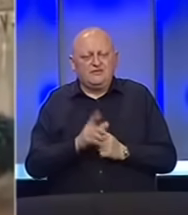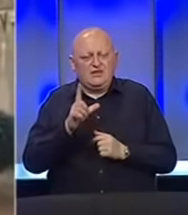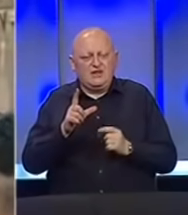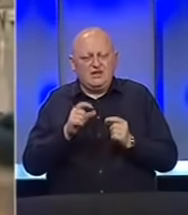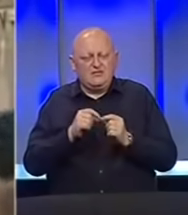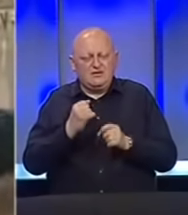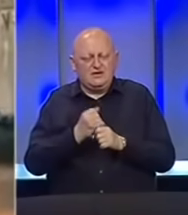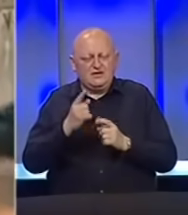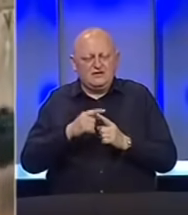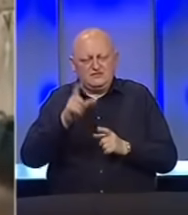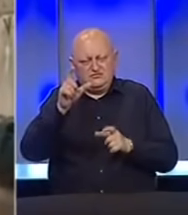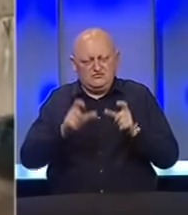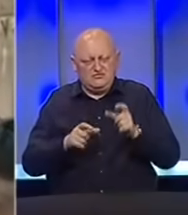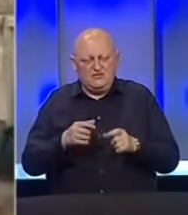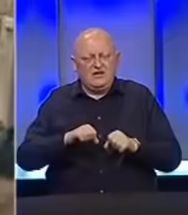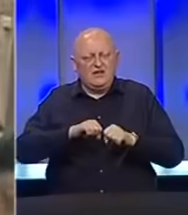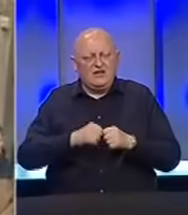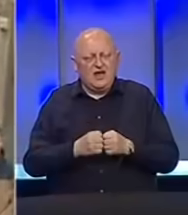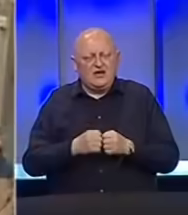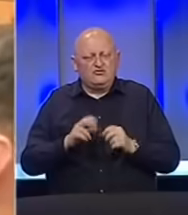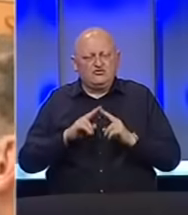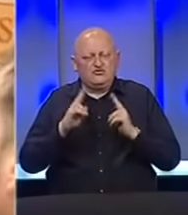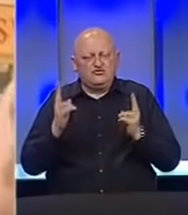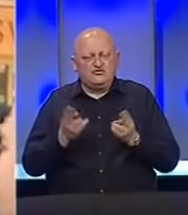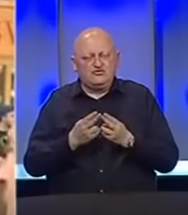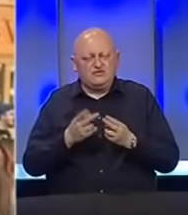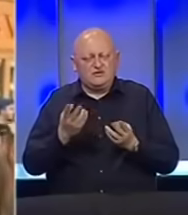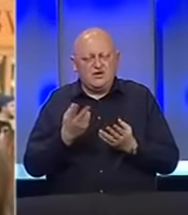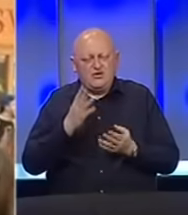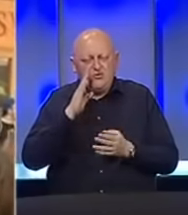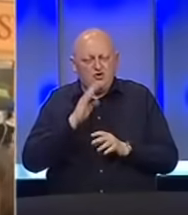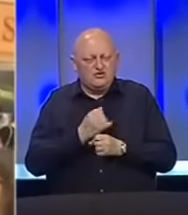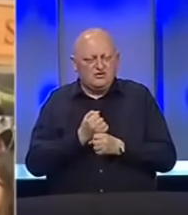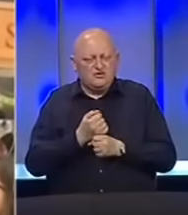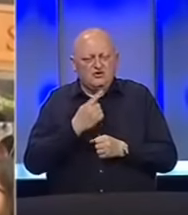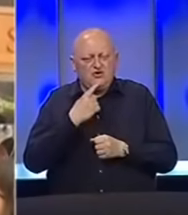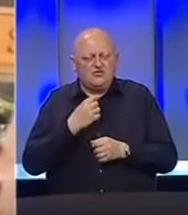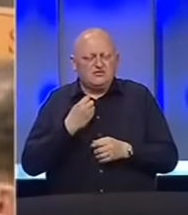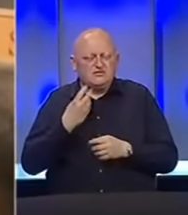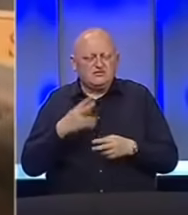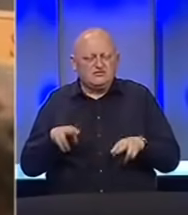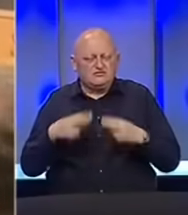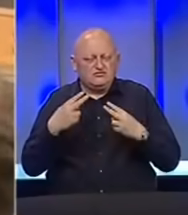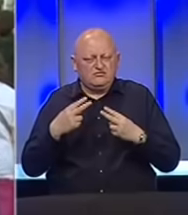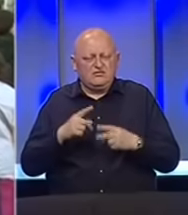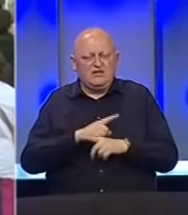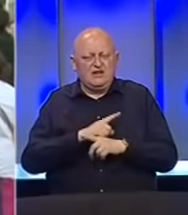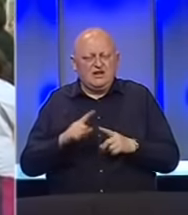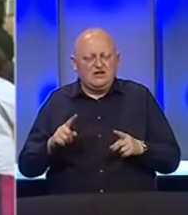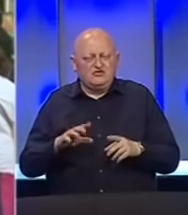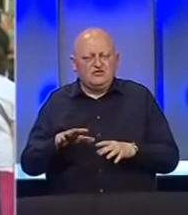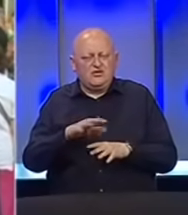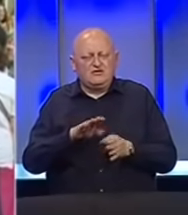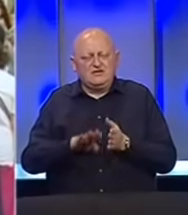LGBT populacija jedna je od najugroženijih u svijetu, te tako i u Bosni i Hercegovini, koja se svakodnevno suočava sa različitim